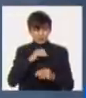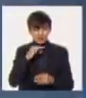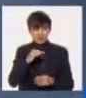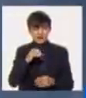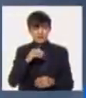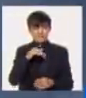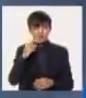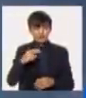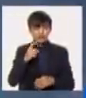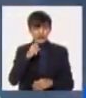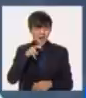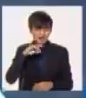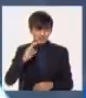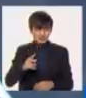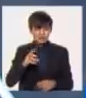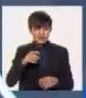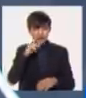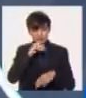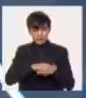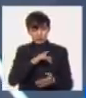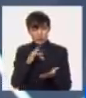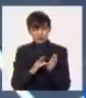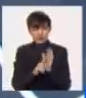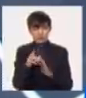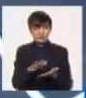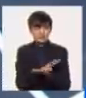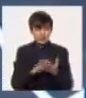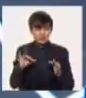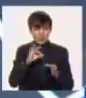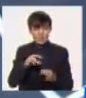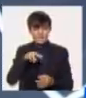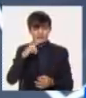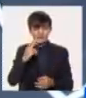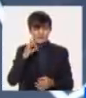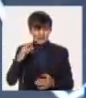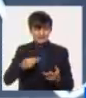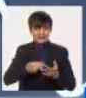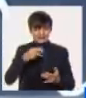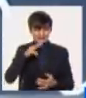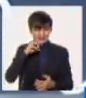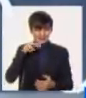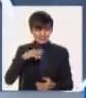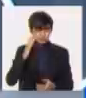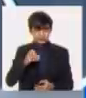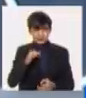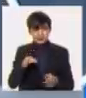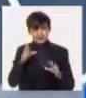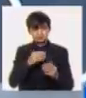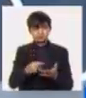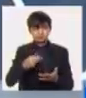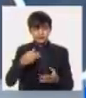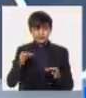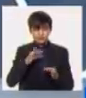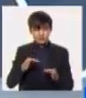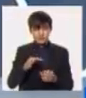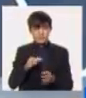«Халык» совместно с акиматом города приступил к бесплатному ПЦР-тестированию. Проект уникален тем, что забор материала проходит